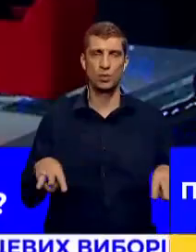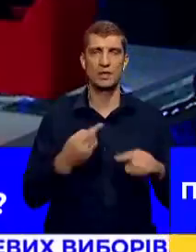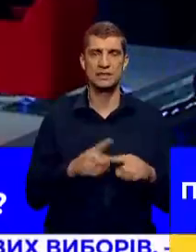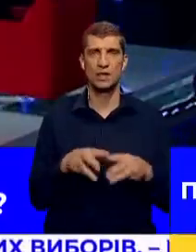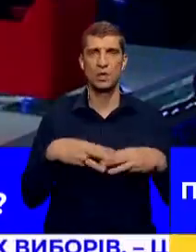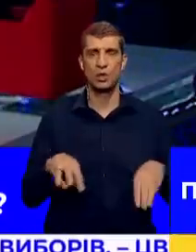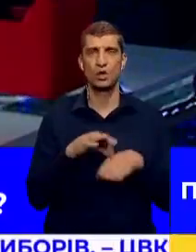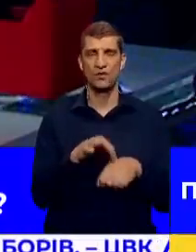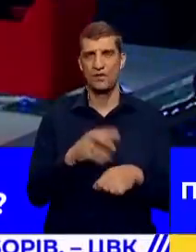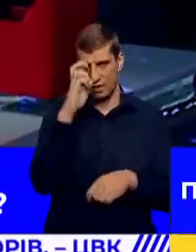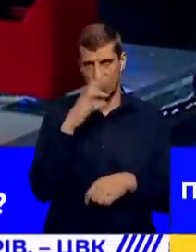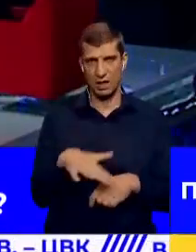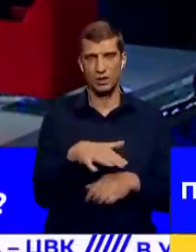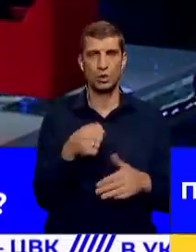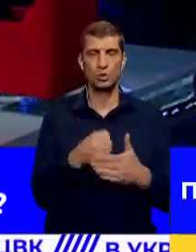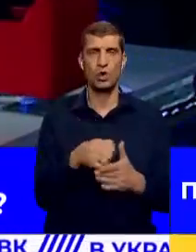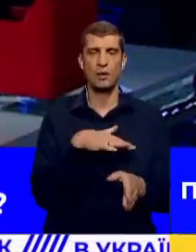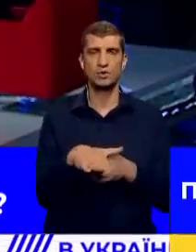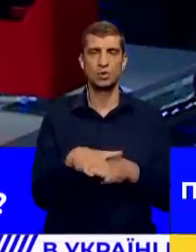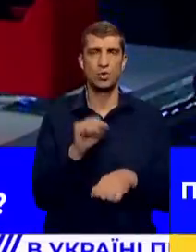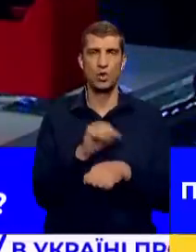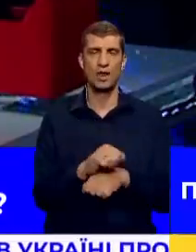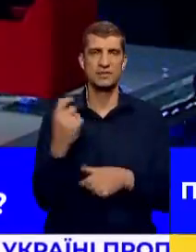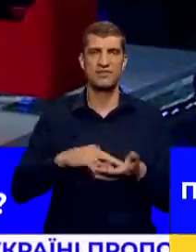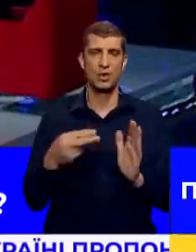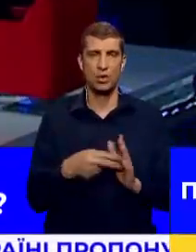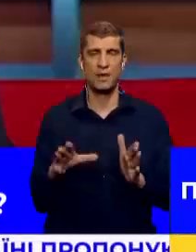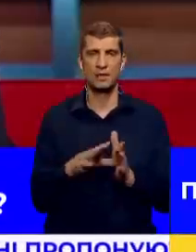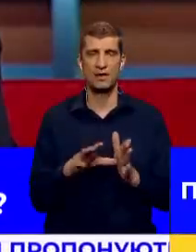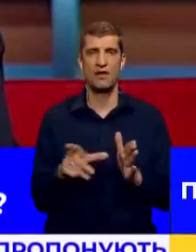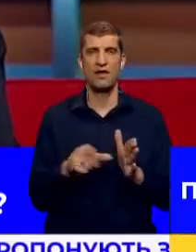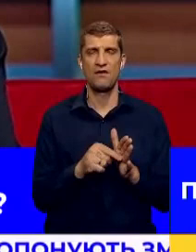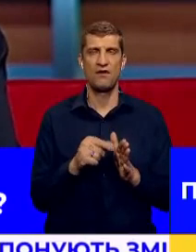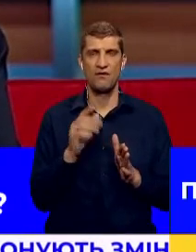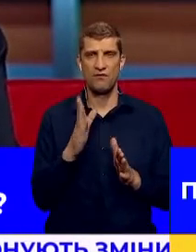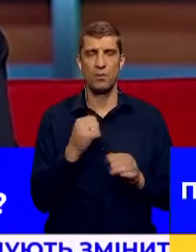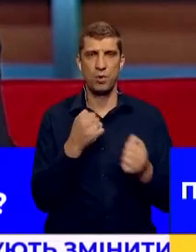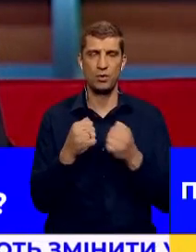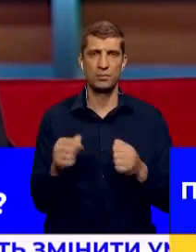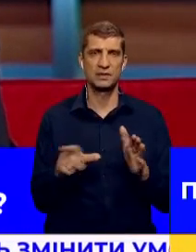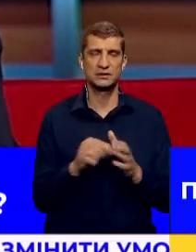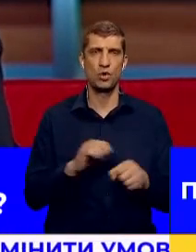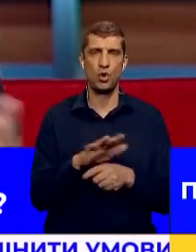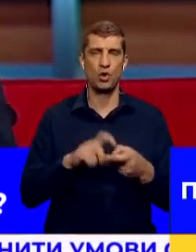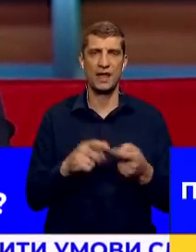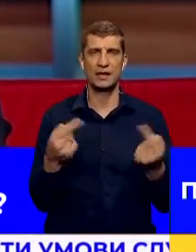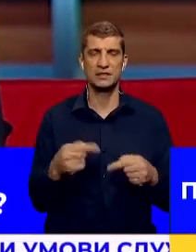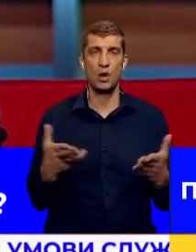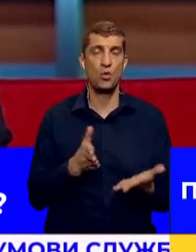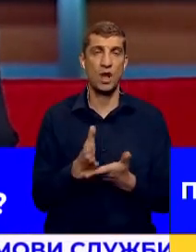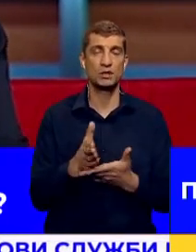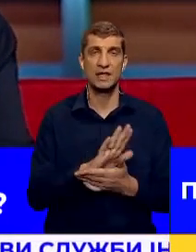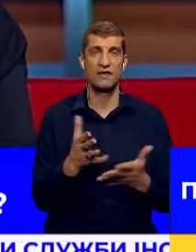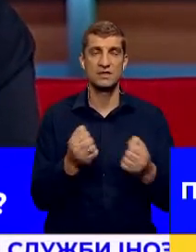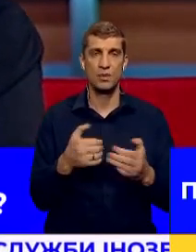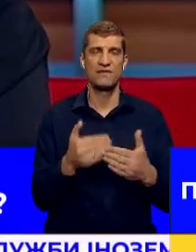довів країну до абсолютного колапсу в економіці, в енергетиці, в боротьбі з коронакризою. І яку галузь не візьми, від сільського